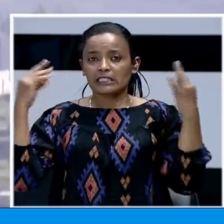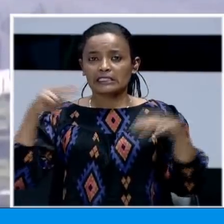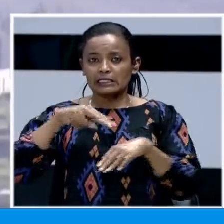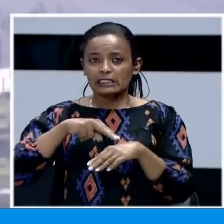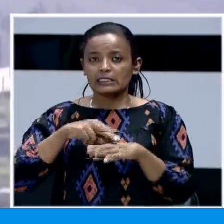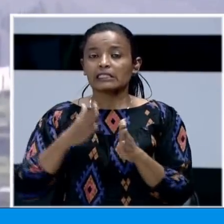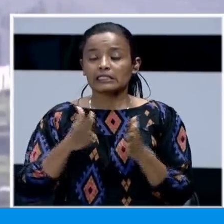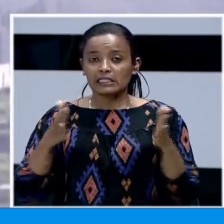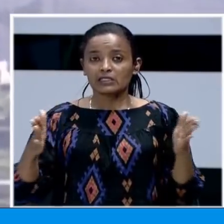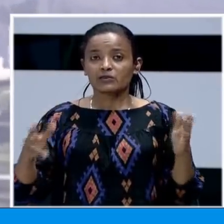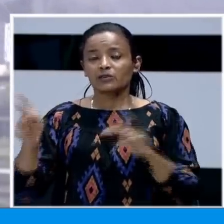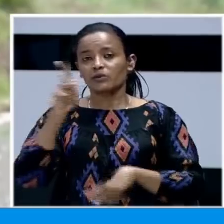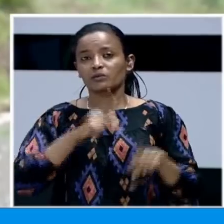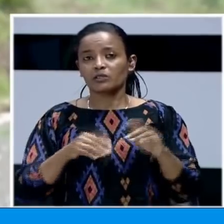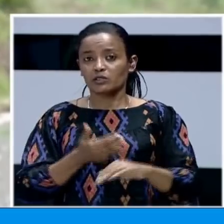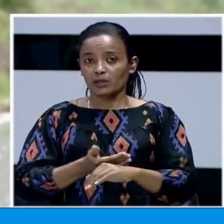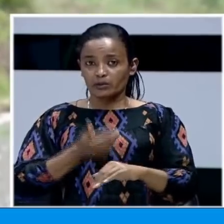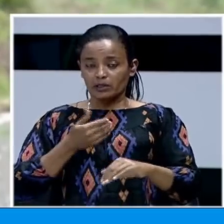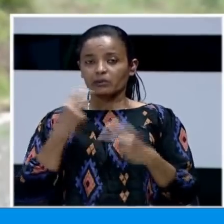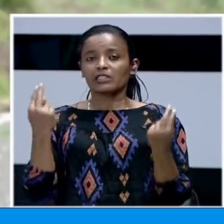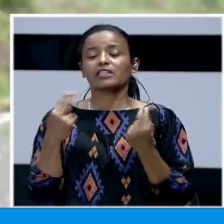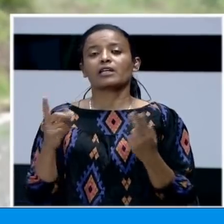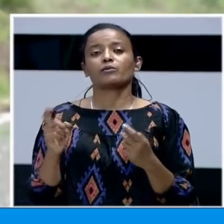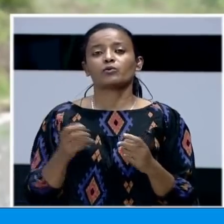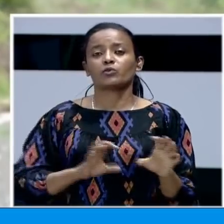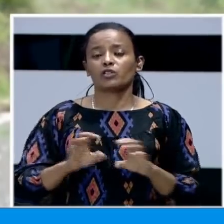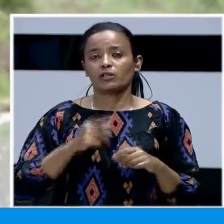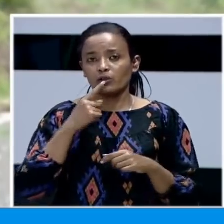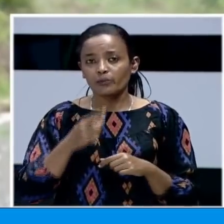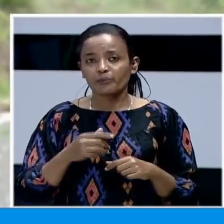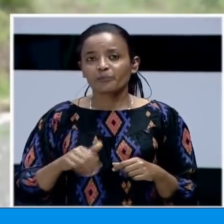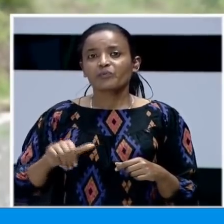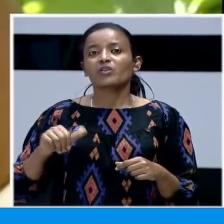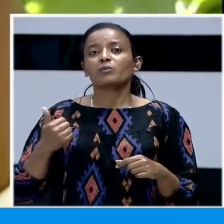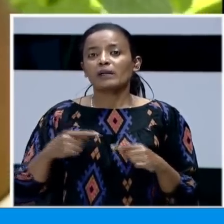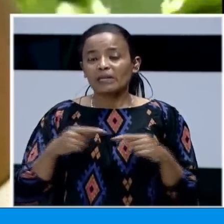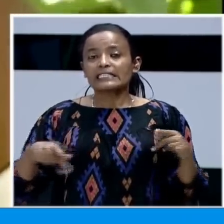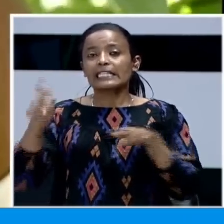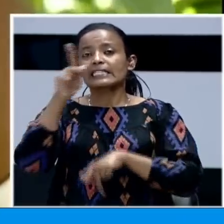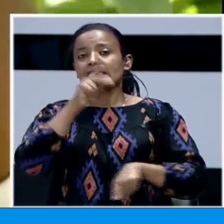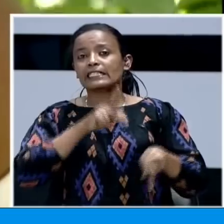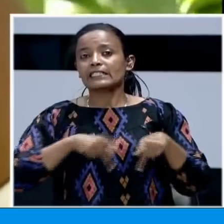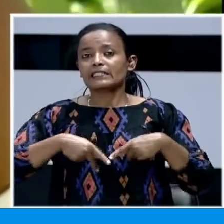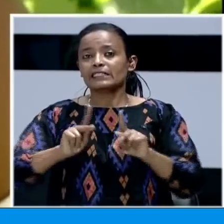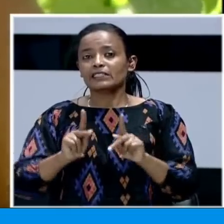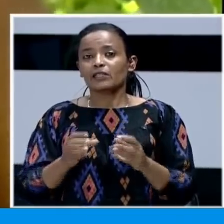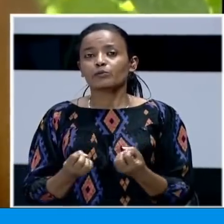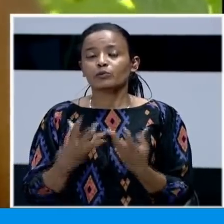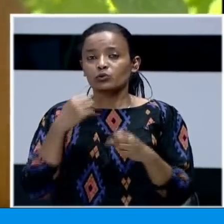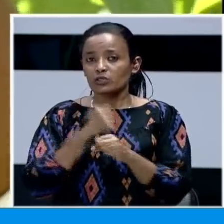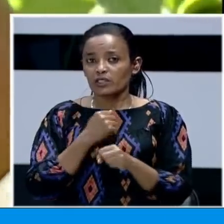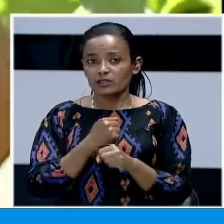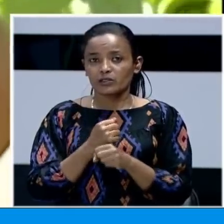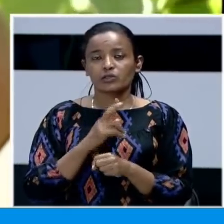ትካላት እናተስፋሕፍሓ ሕብረተሰብ ኣብ ቀረባ ተጠቃሚ ክኸውን ተገይሩ ማለት እዩ ብካሊእ ብኣንፃር ሕርሻ እውን ብዙሕ ስራሕቲ ተሰሪሑ እዩ